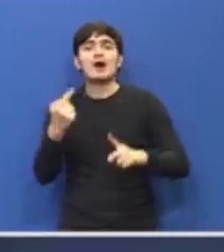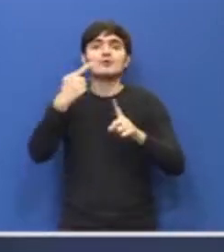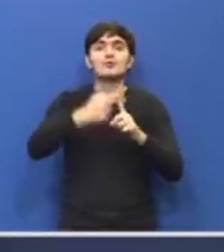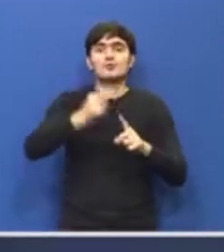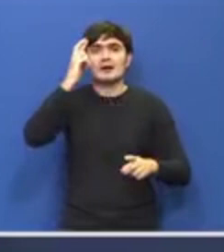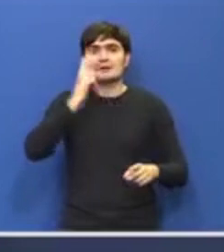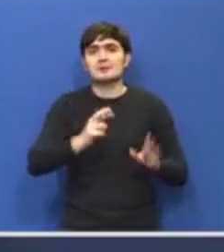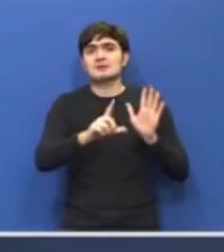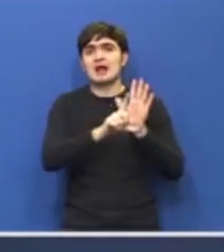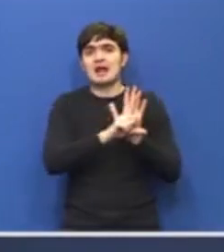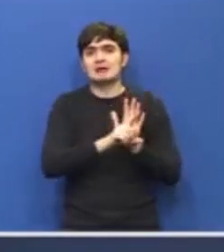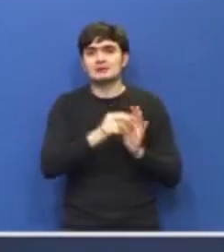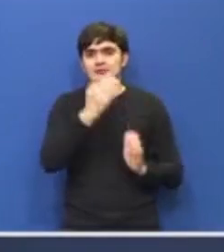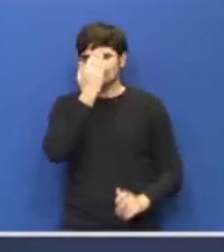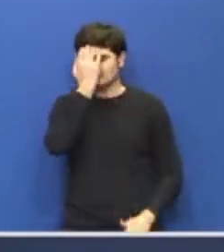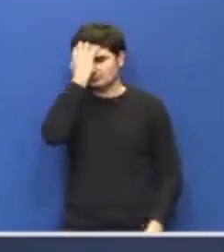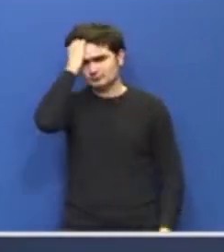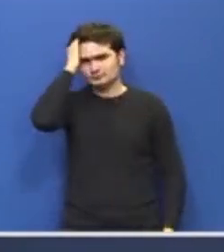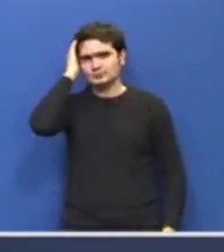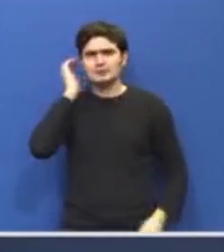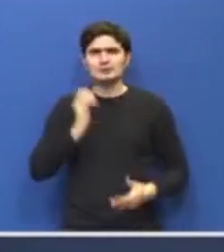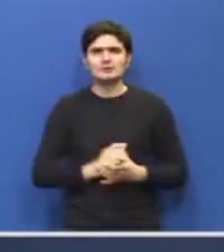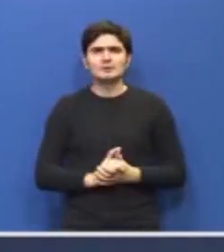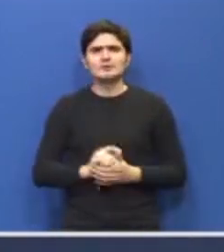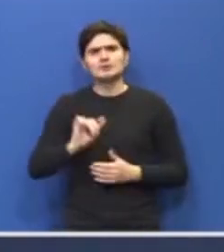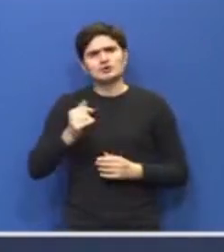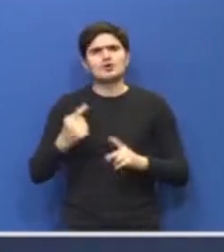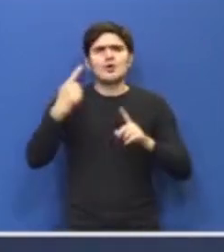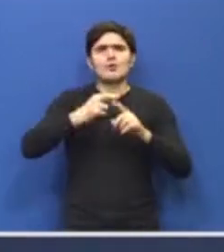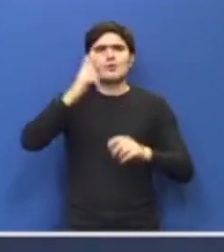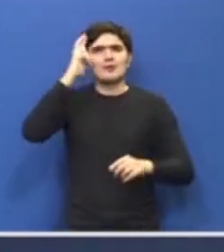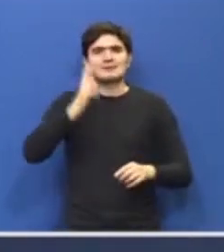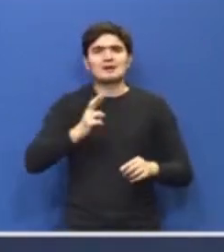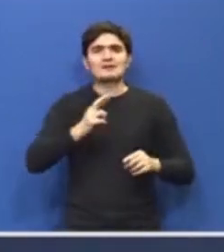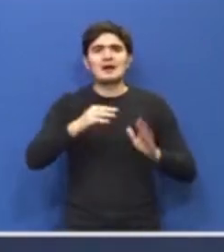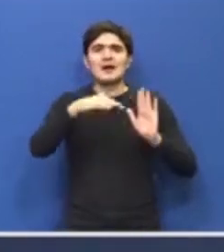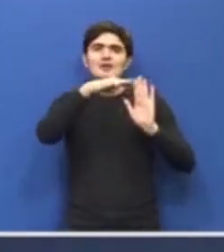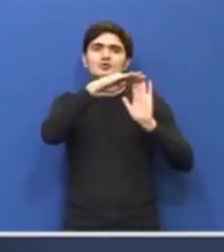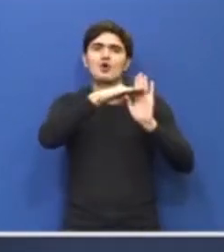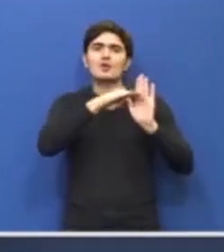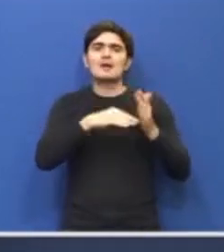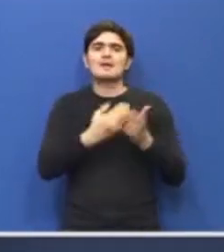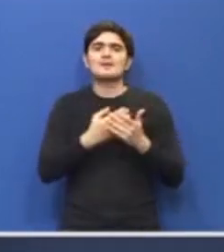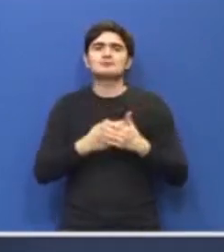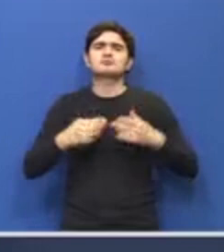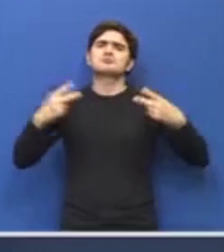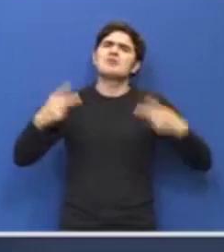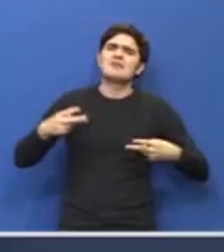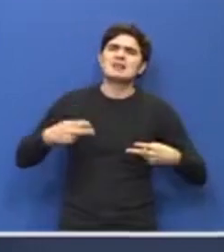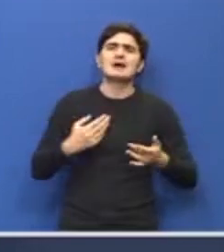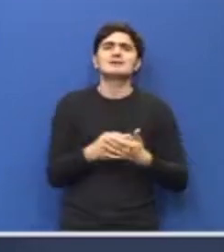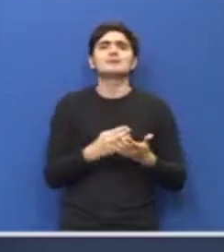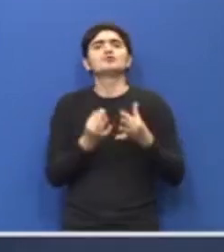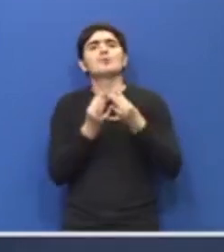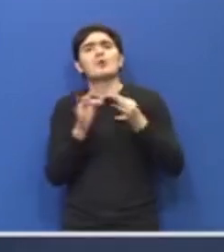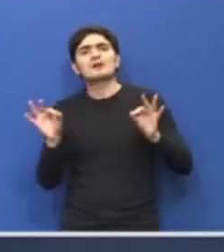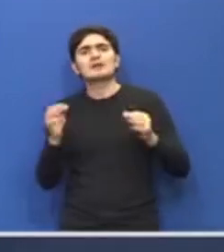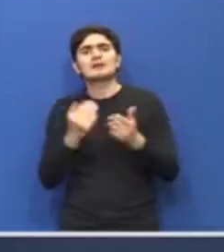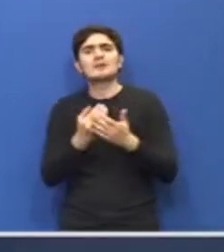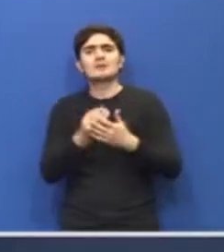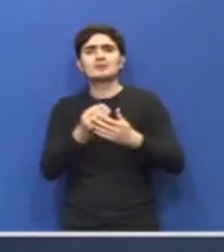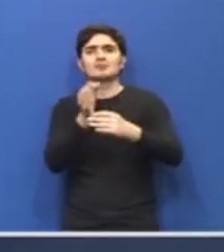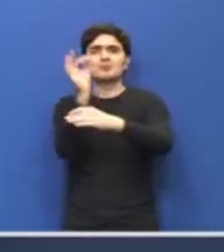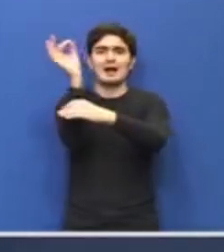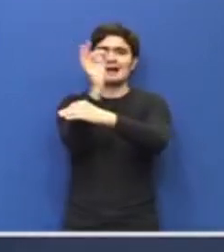respectarea legii și a unor norme de modernitate, de civilizație, de arhitectură și